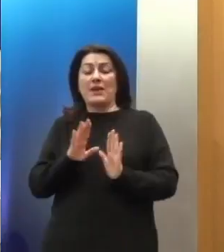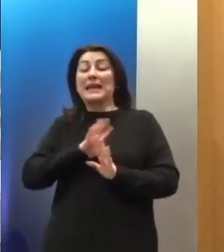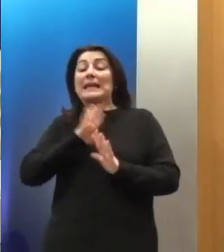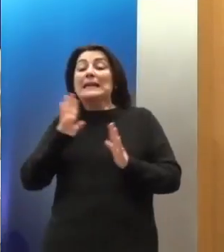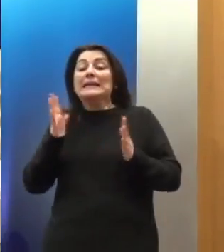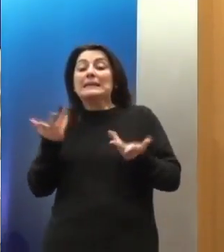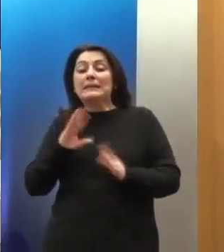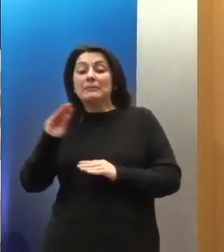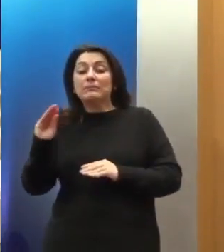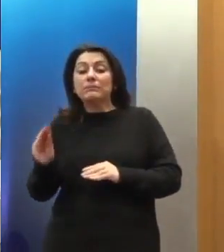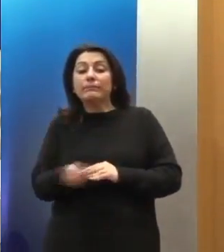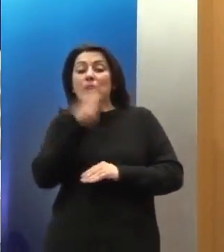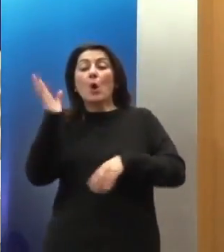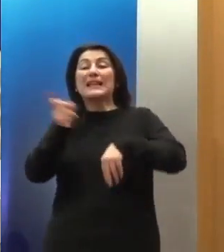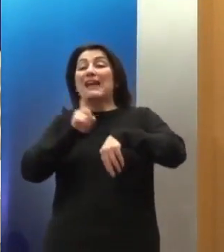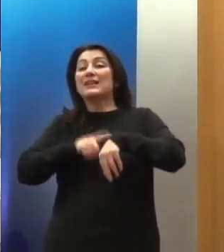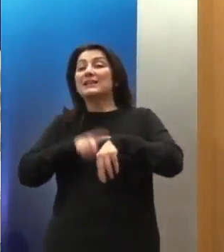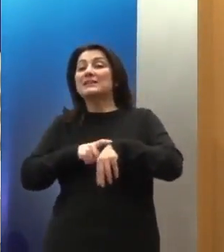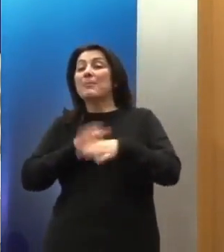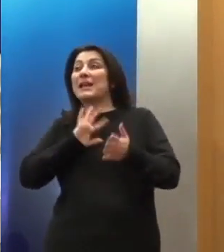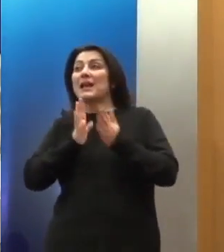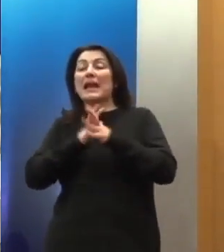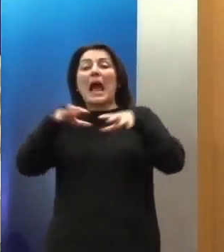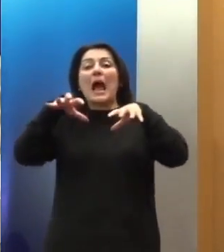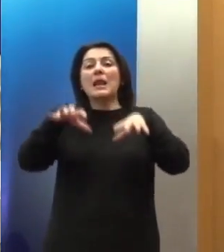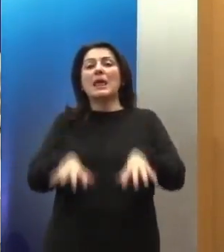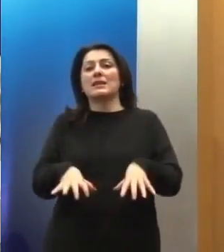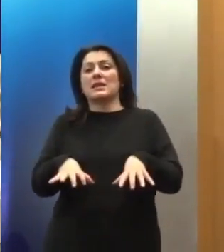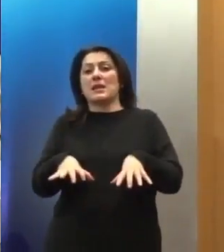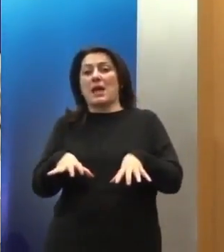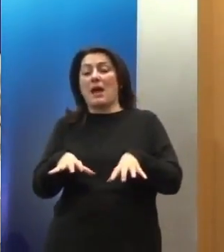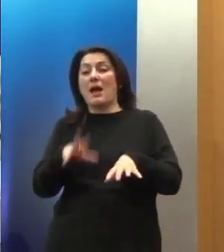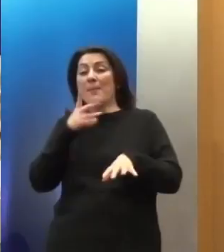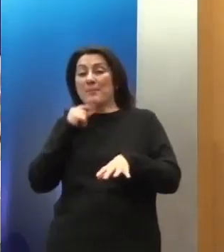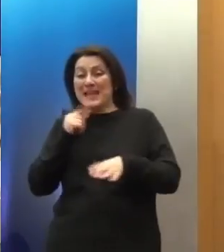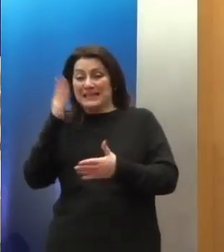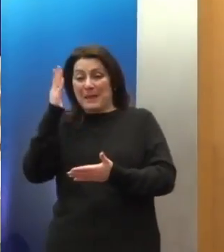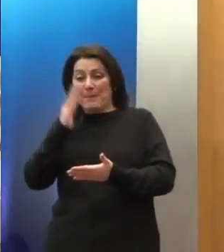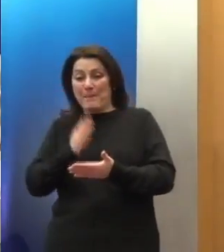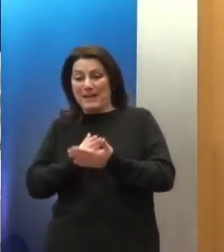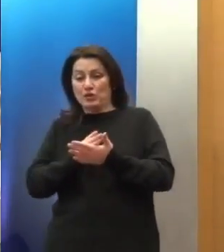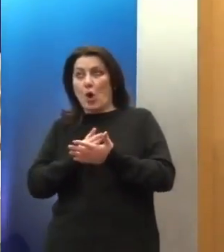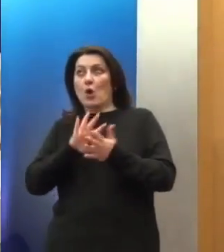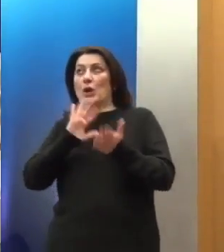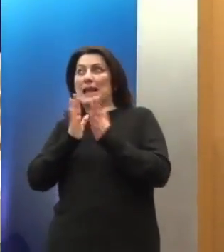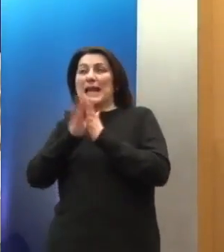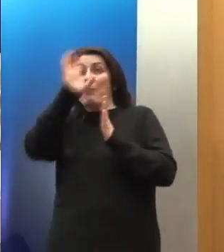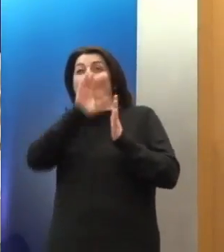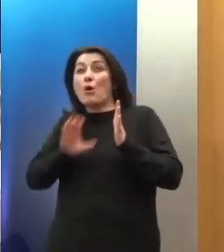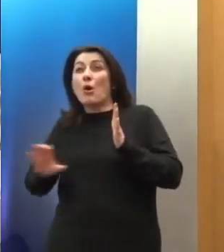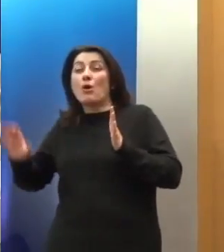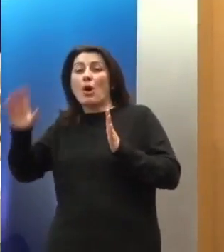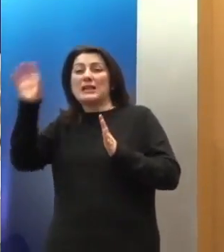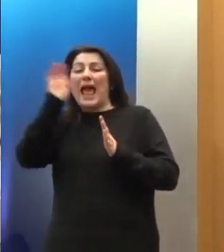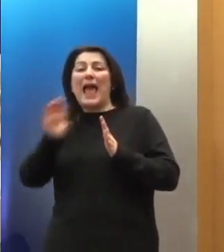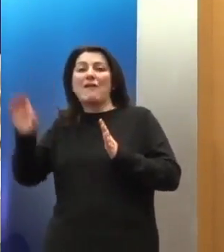συμβεί όταν η ανεργία περνάει από το μέσο όρο τον ευρωπαϊκό, για παράδειγμα,